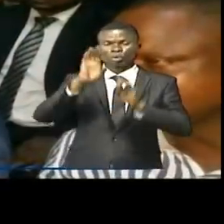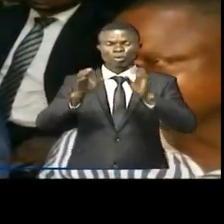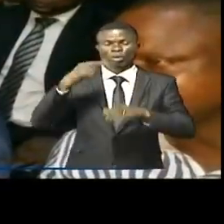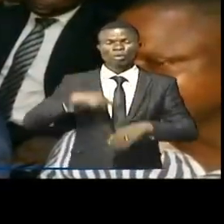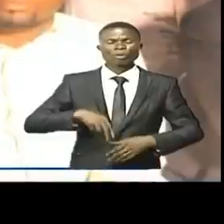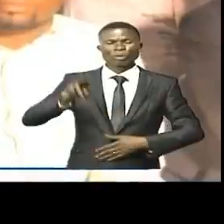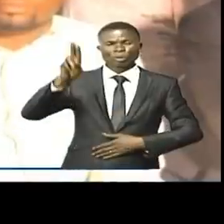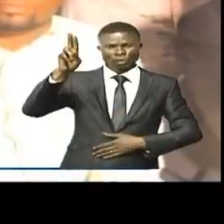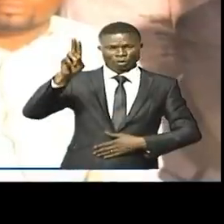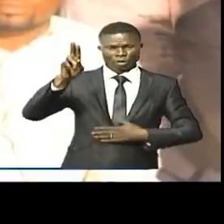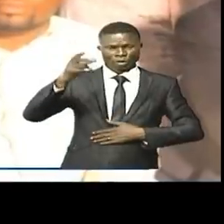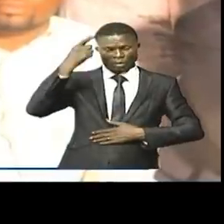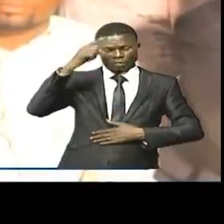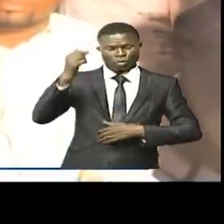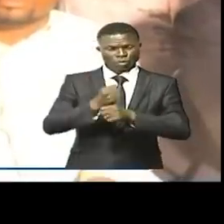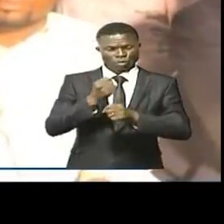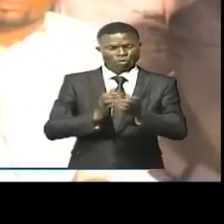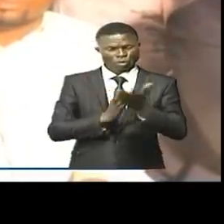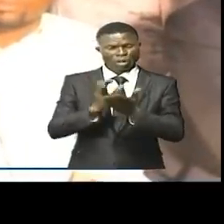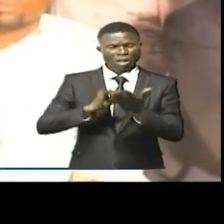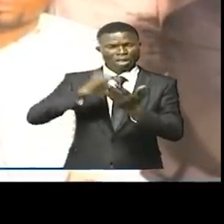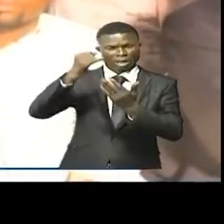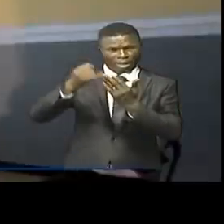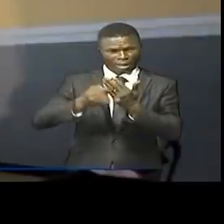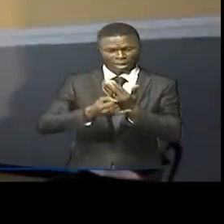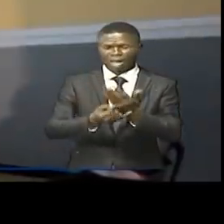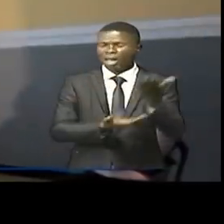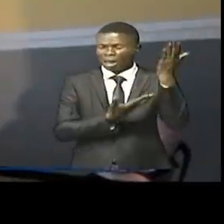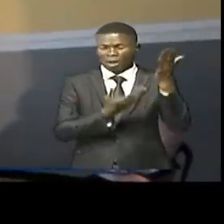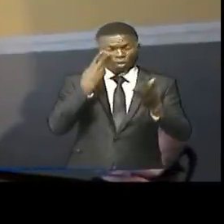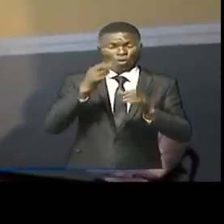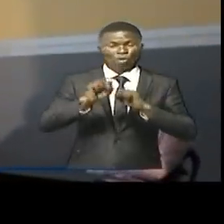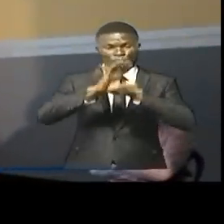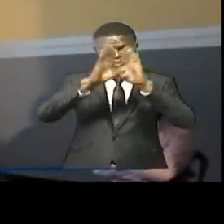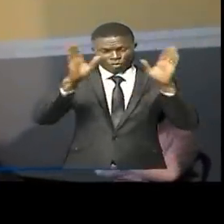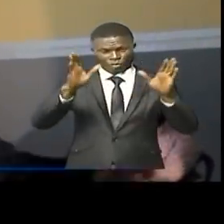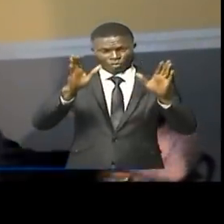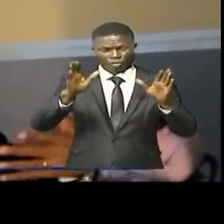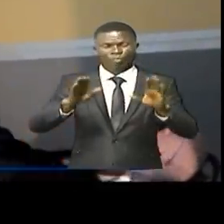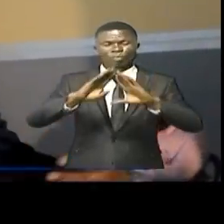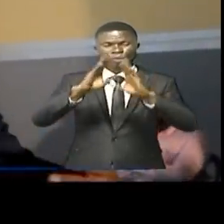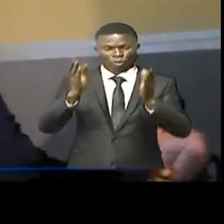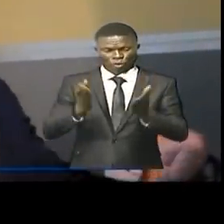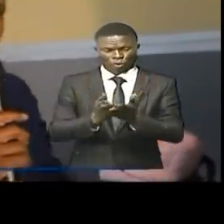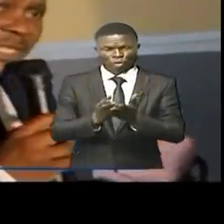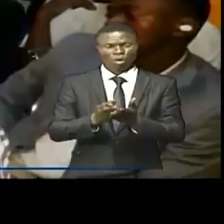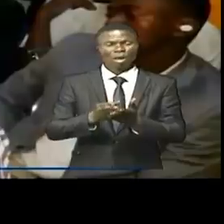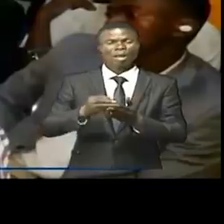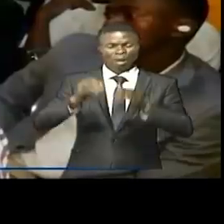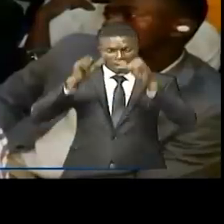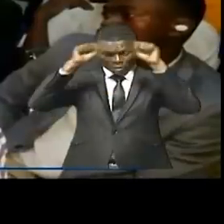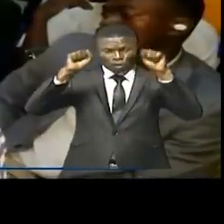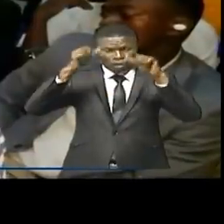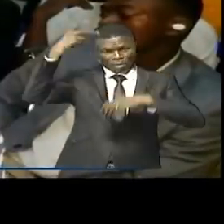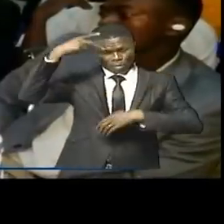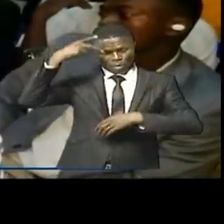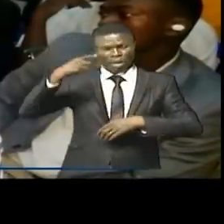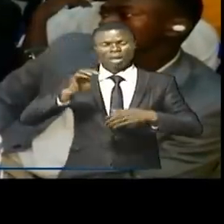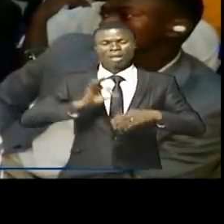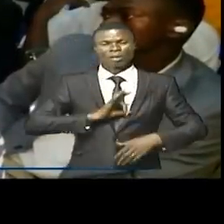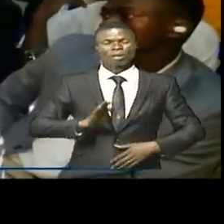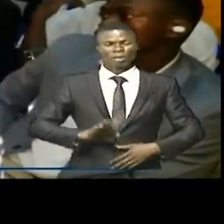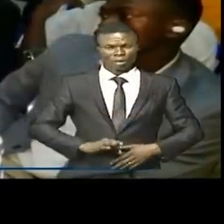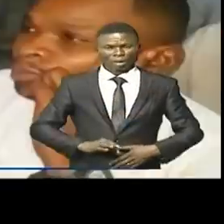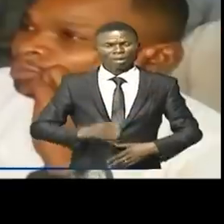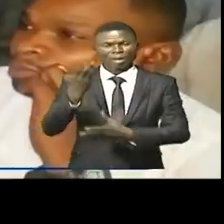pour bien cerner ses projets à impact visible c'est quand des têtes bien faites du parti présidentiel a fait appel à